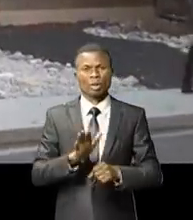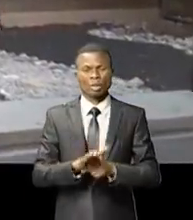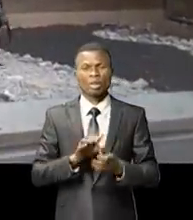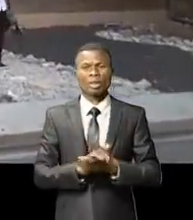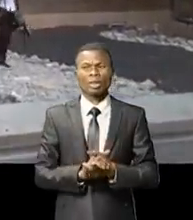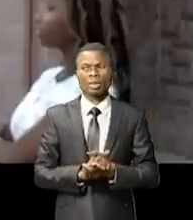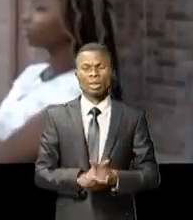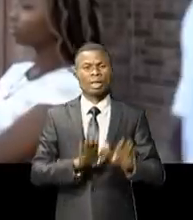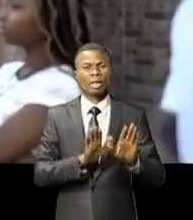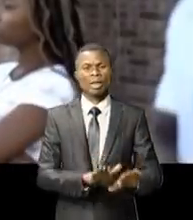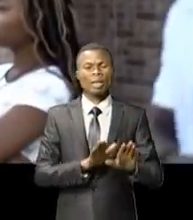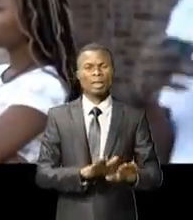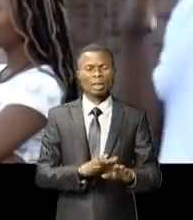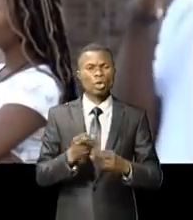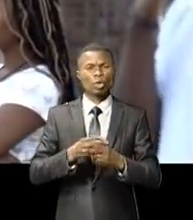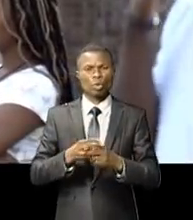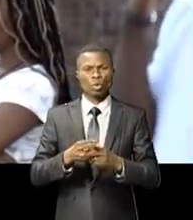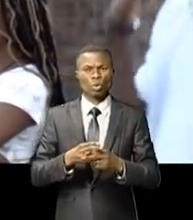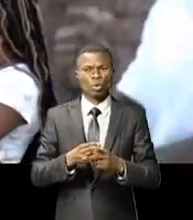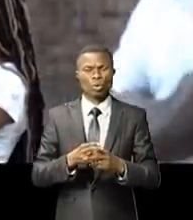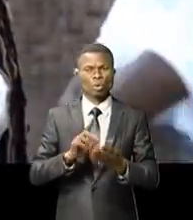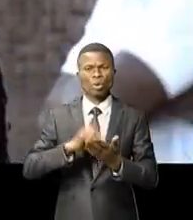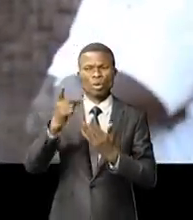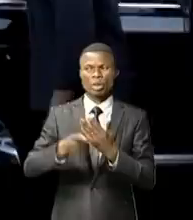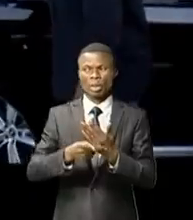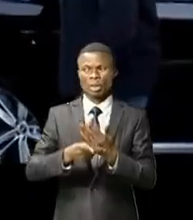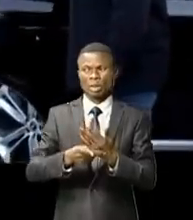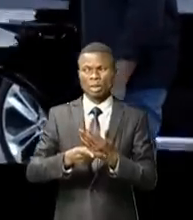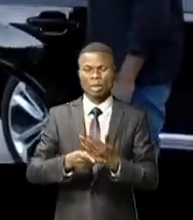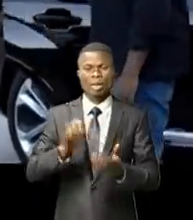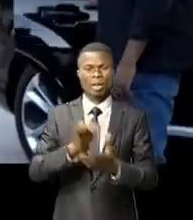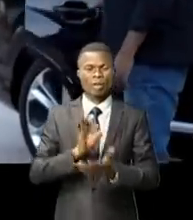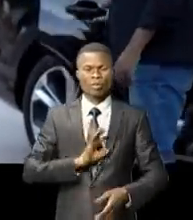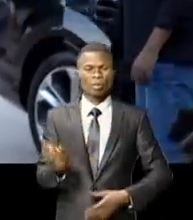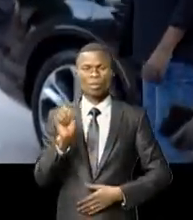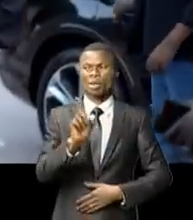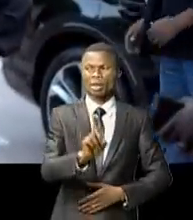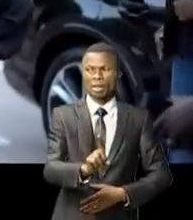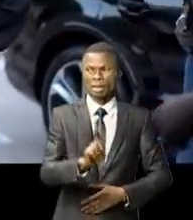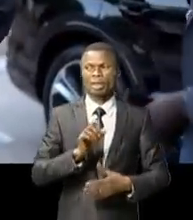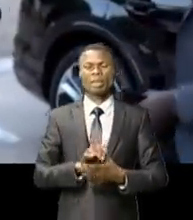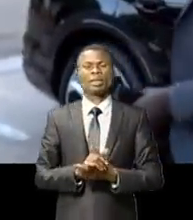L'attente sera de courte durée, vite abrégée par la voix de la première dame qui les rejoint.